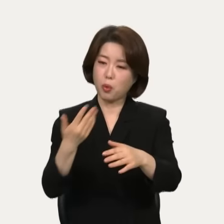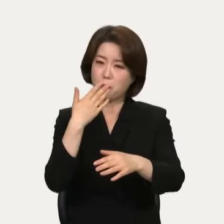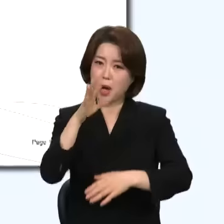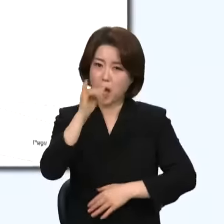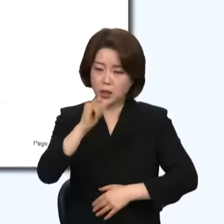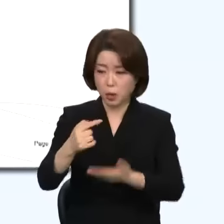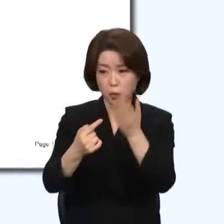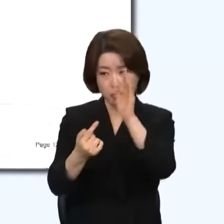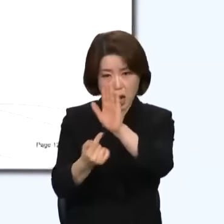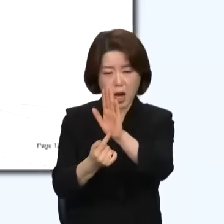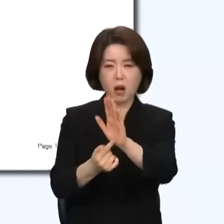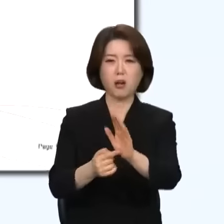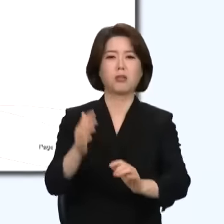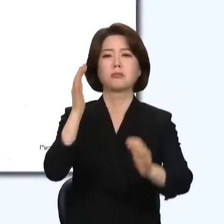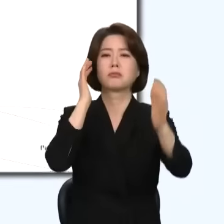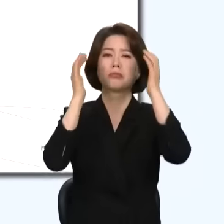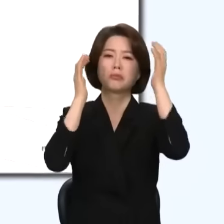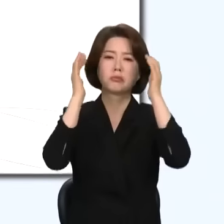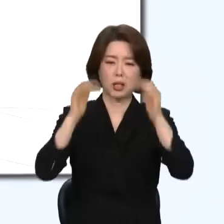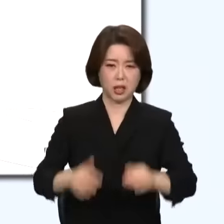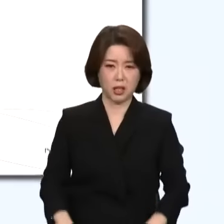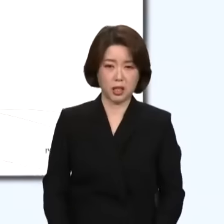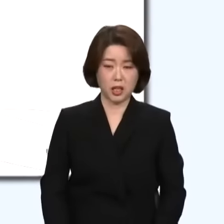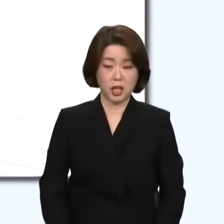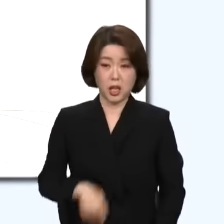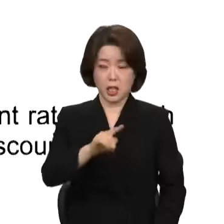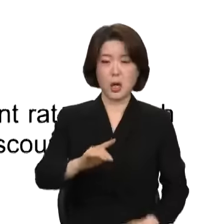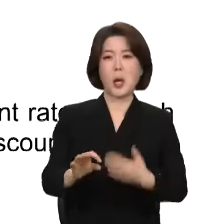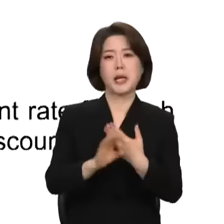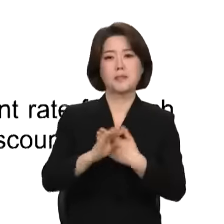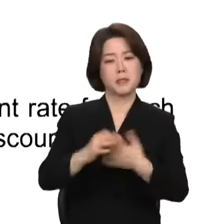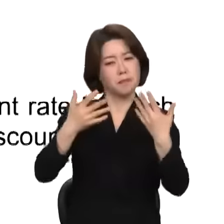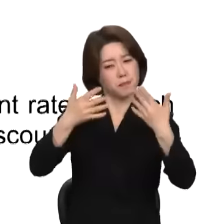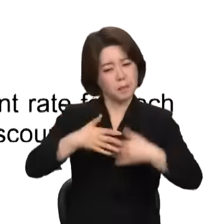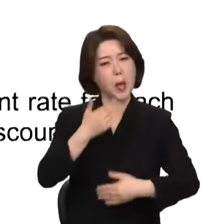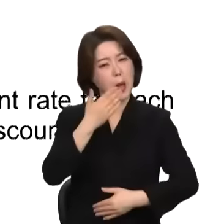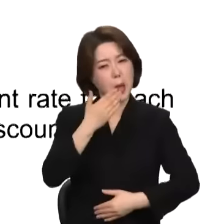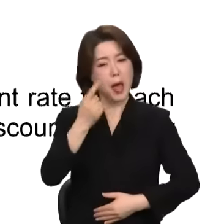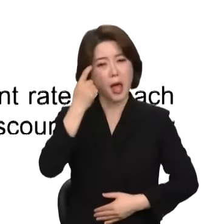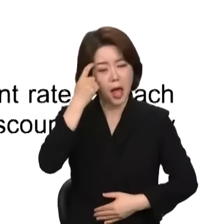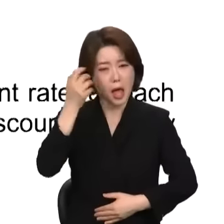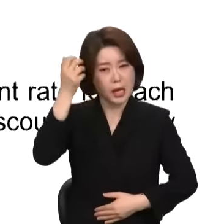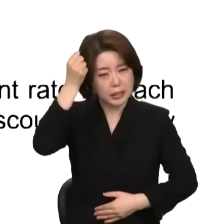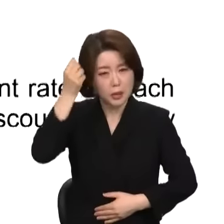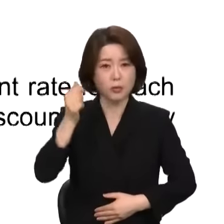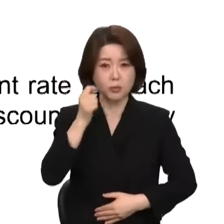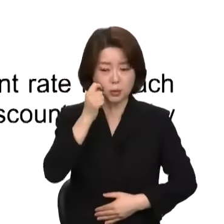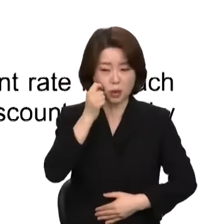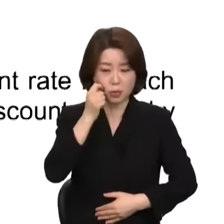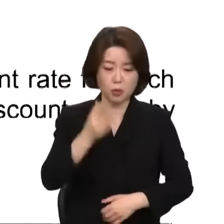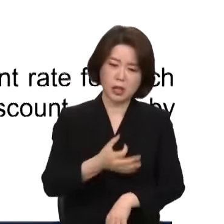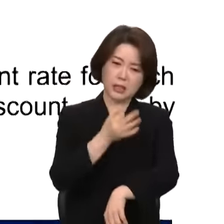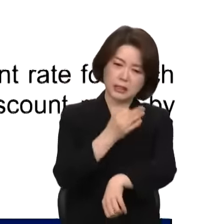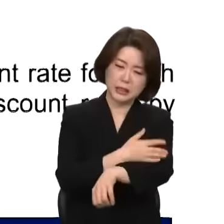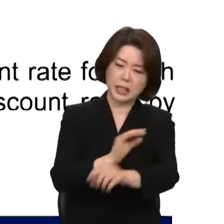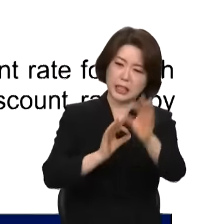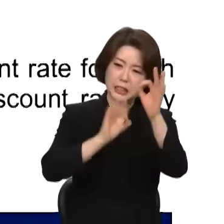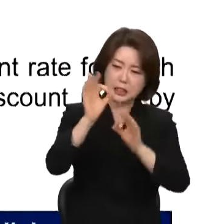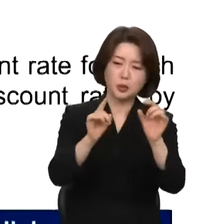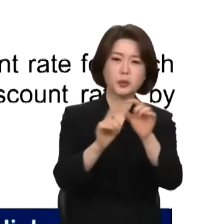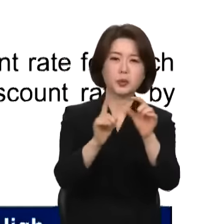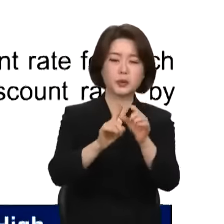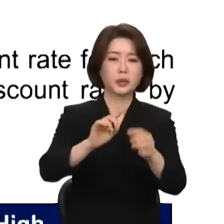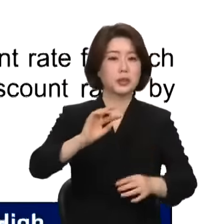있습니다 유만 구조로 가정에서 분석했다 보고서 내용을 숙지하지 못하고 단순 오타 정도라고 설명한